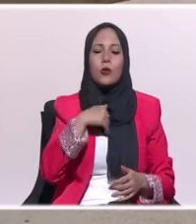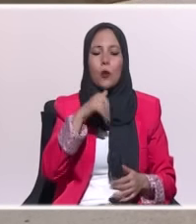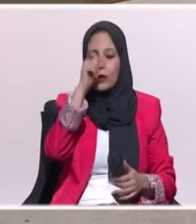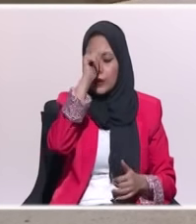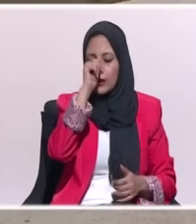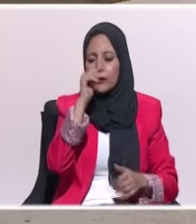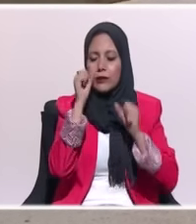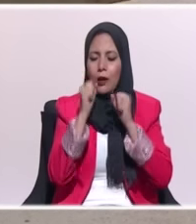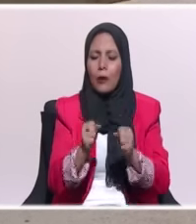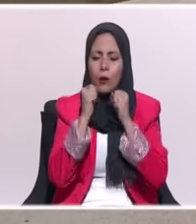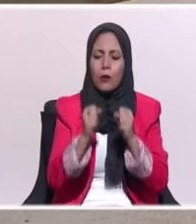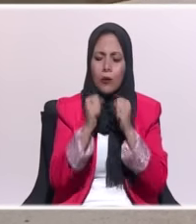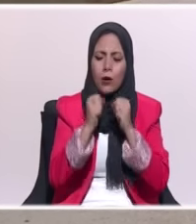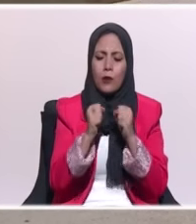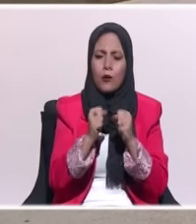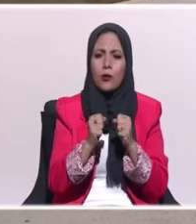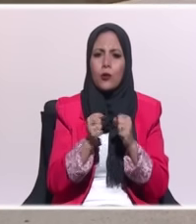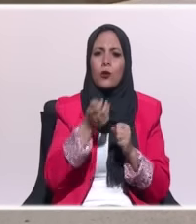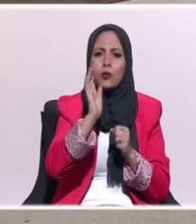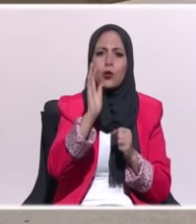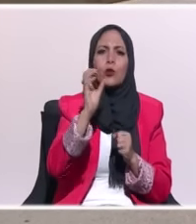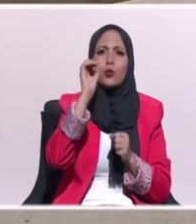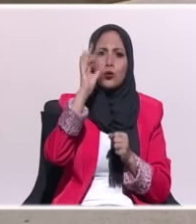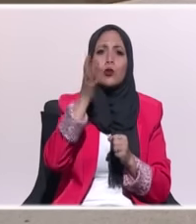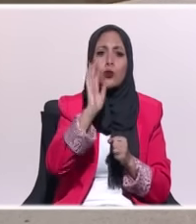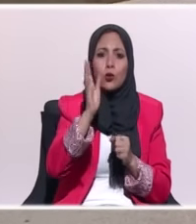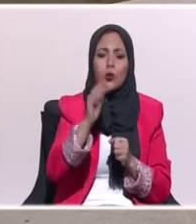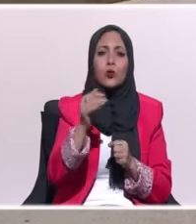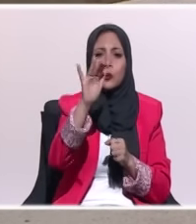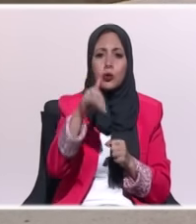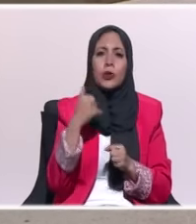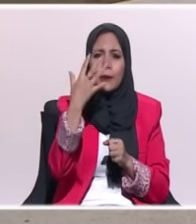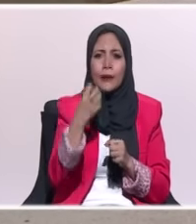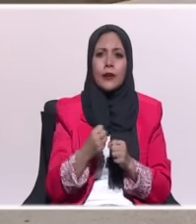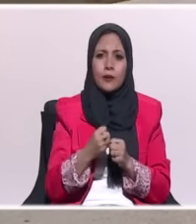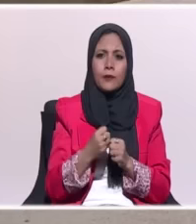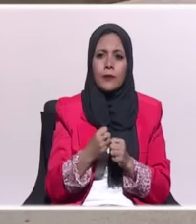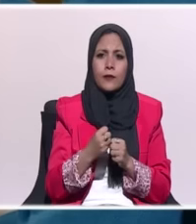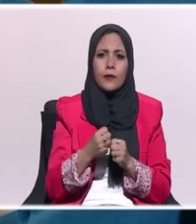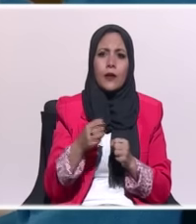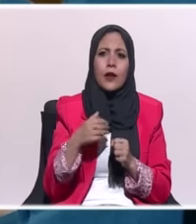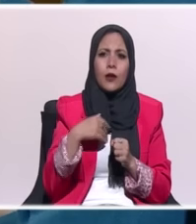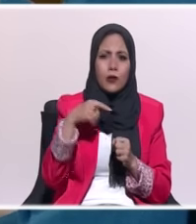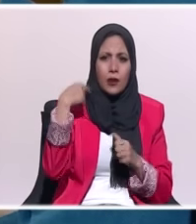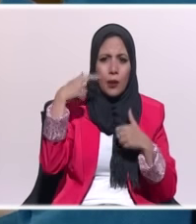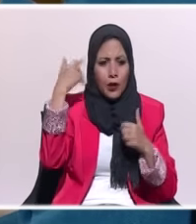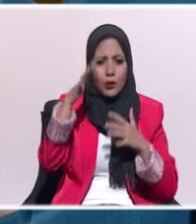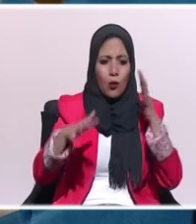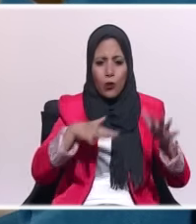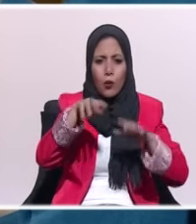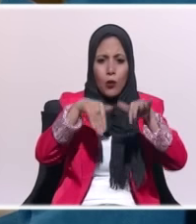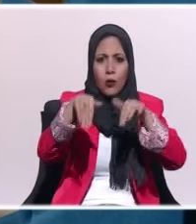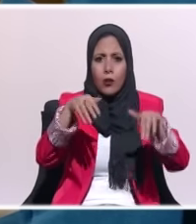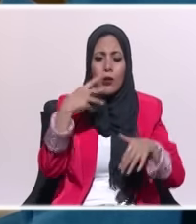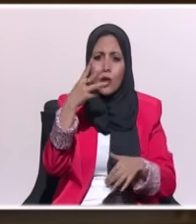لا اتدمرت قوي قوي قوي. لا اتدمرت. وتخرج الصبح تيجي بالليل. اتدمرت. بقى عايزه ادور، عايزه حد يقول لي حاجه، عايزه